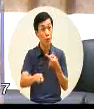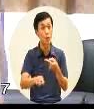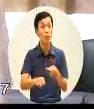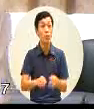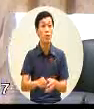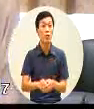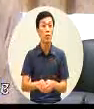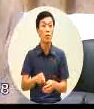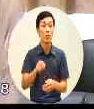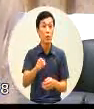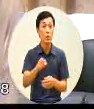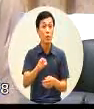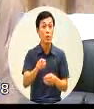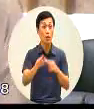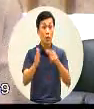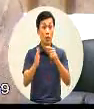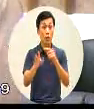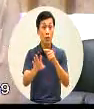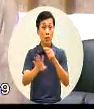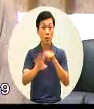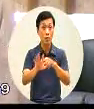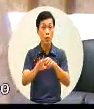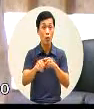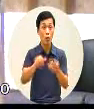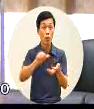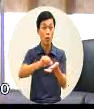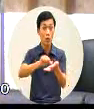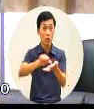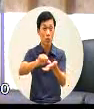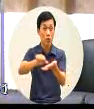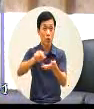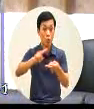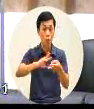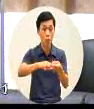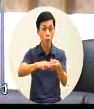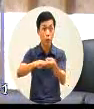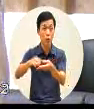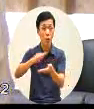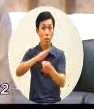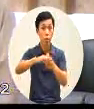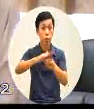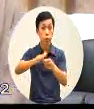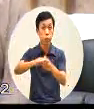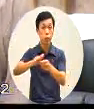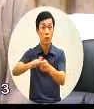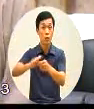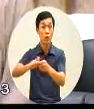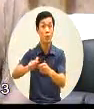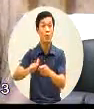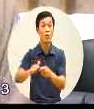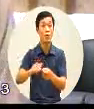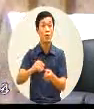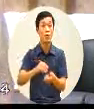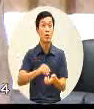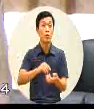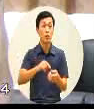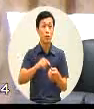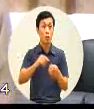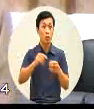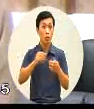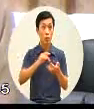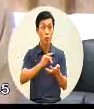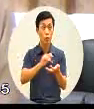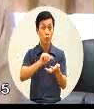一秒。手把青秧插满田，低头便见水中天。六